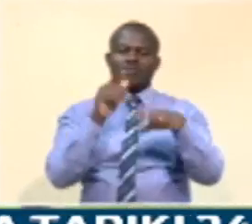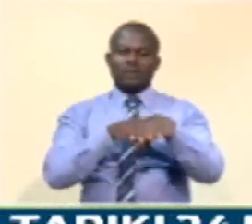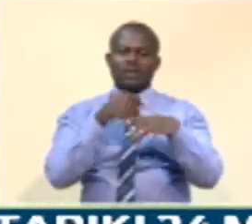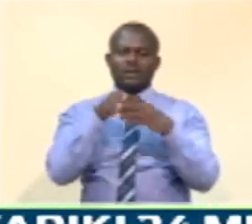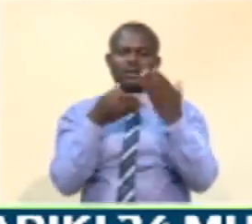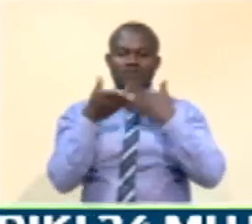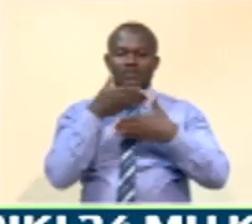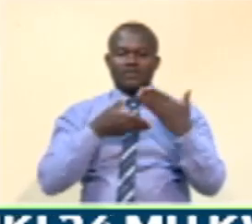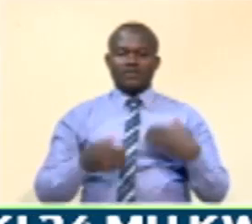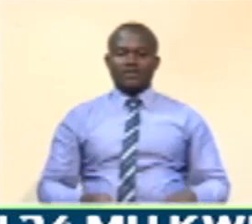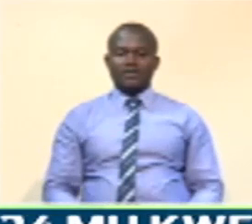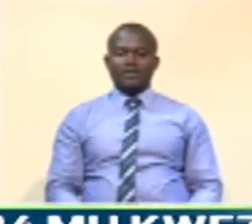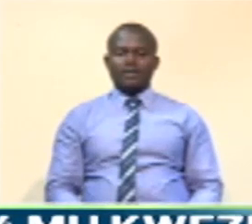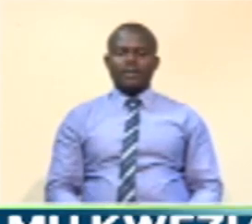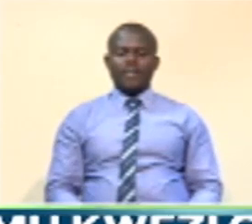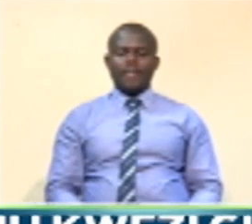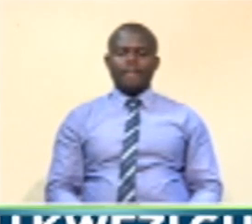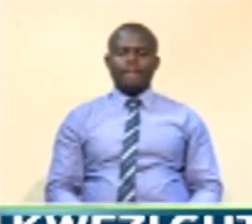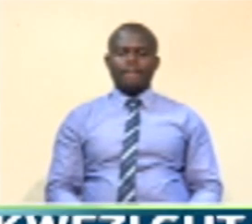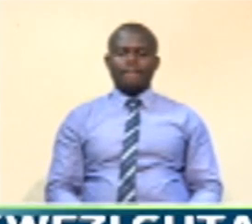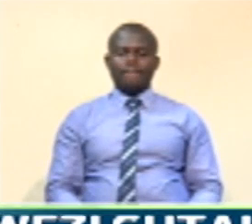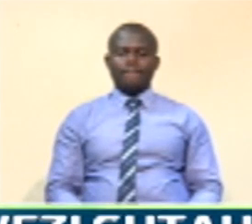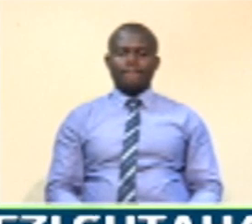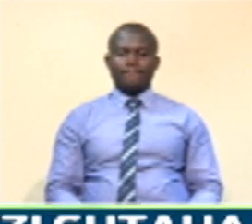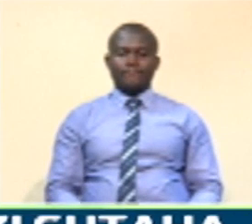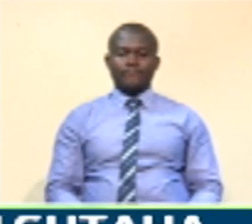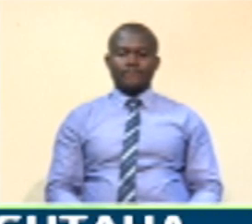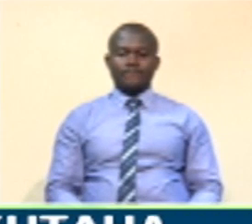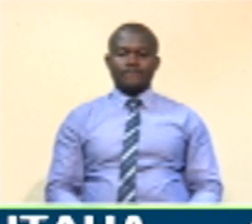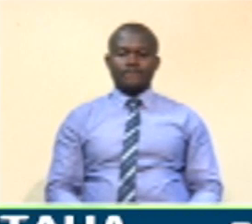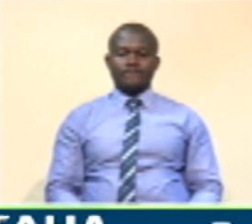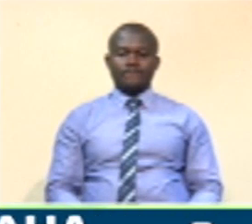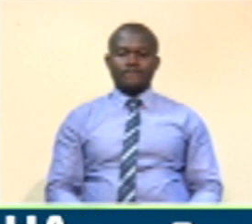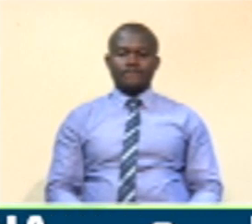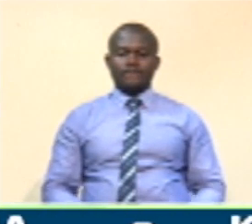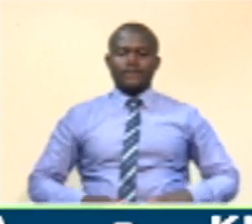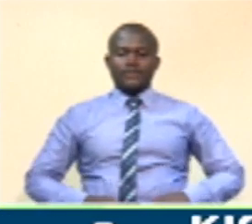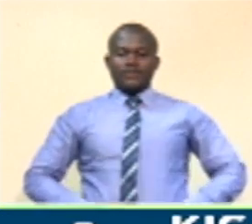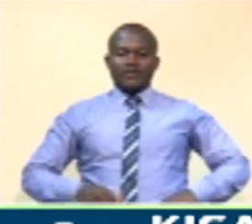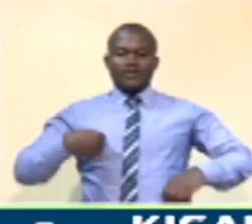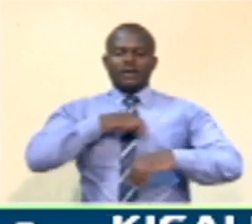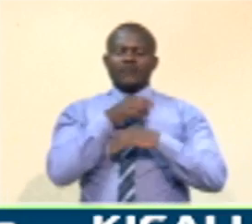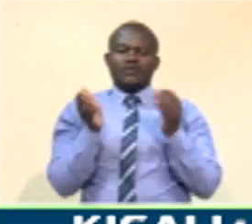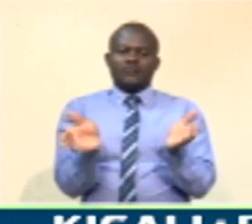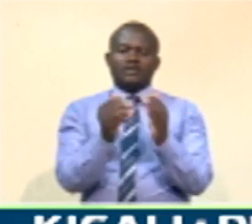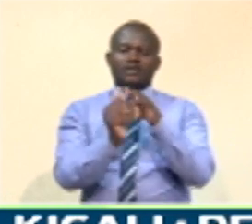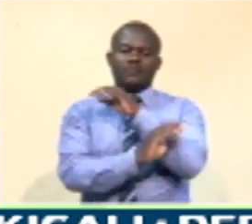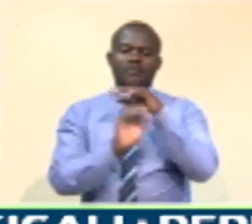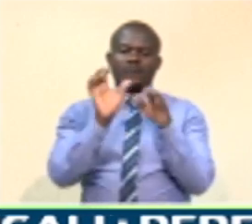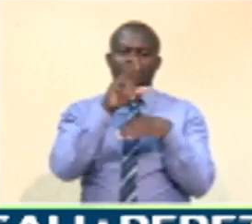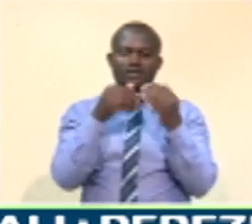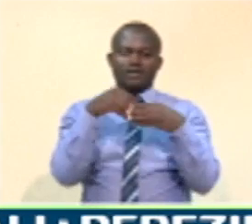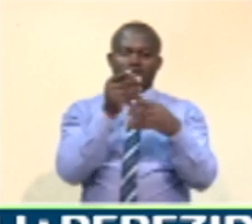ibiganiro I would like to encourage African countries to pay serious attention Nagira ngo mpamagarire ibihugu bya Afurika kwita cyane